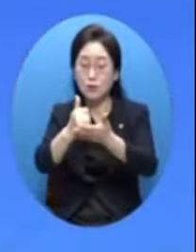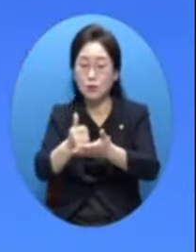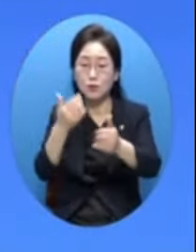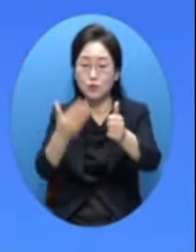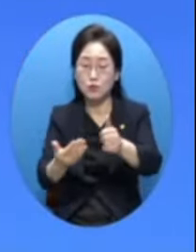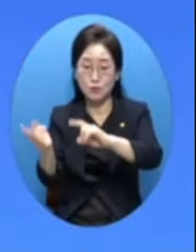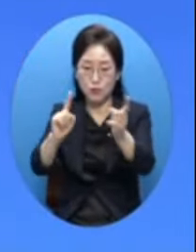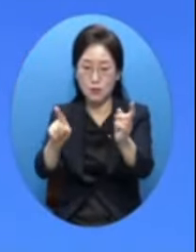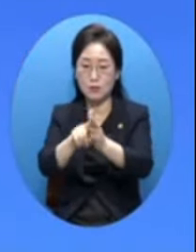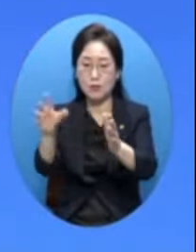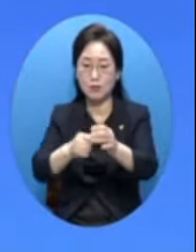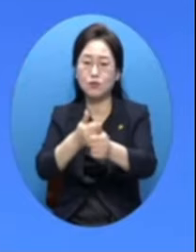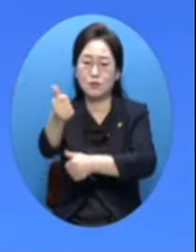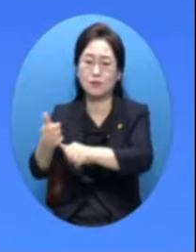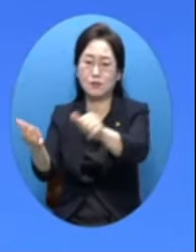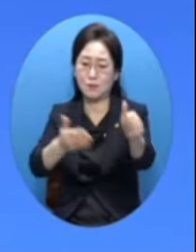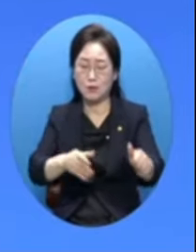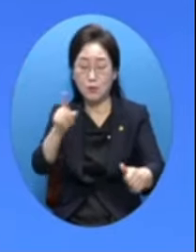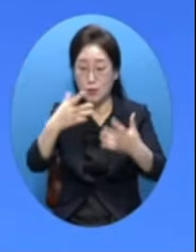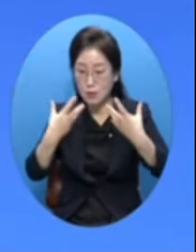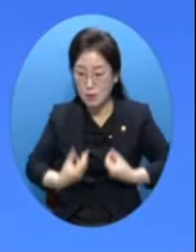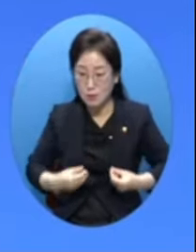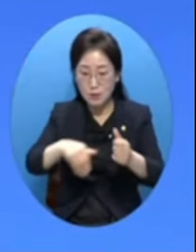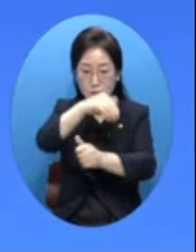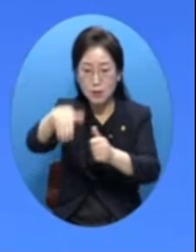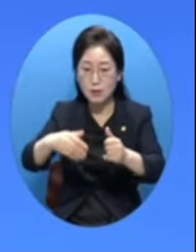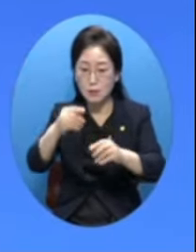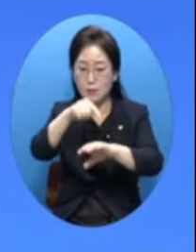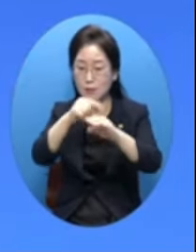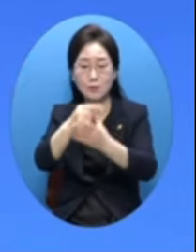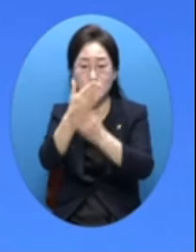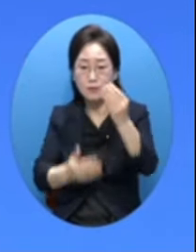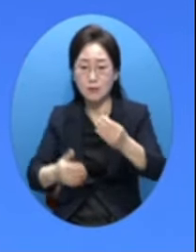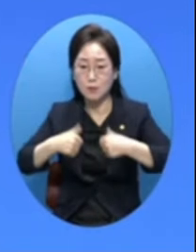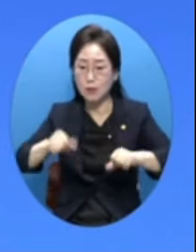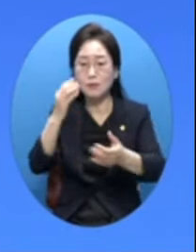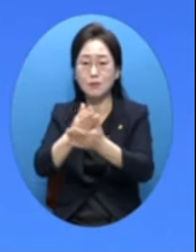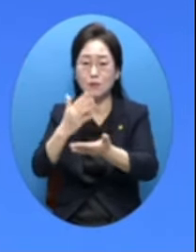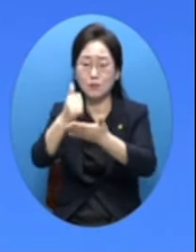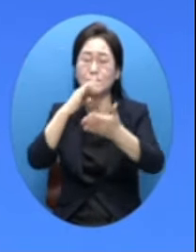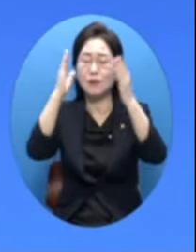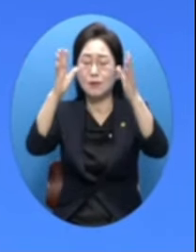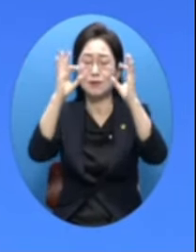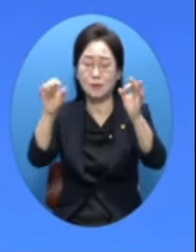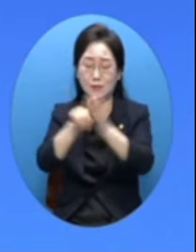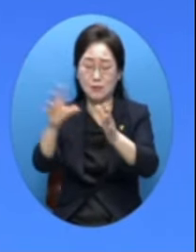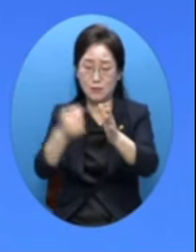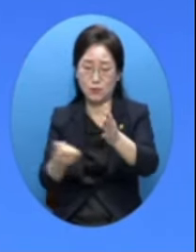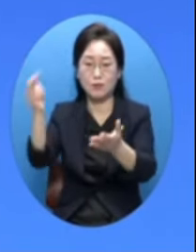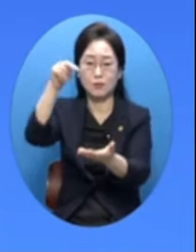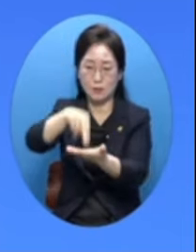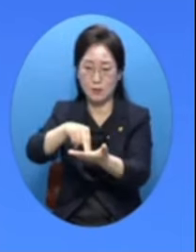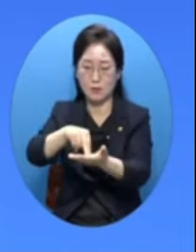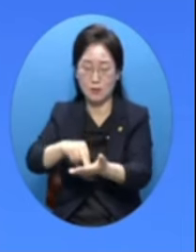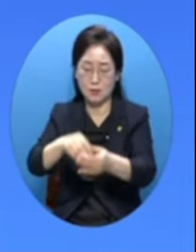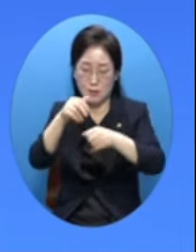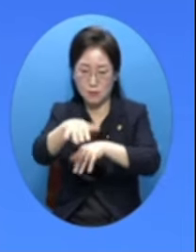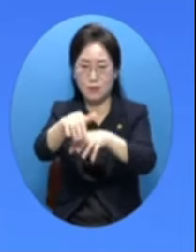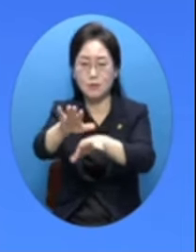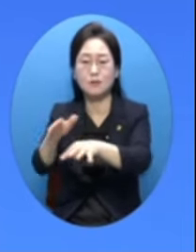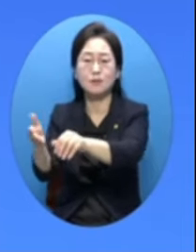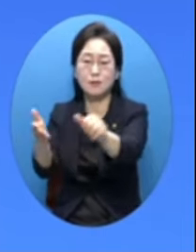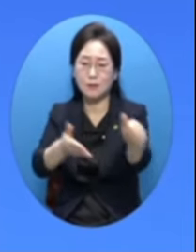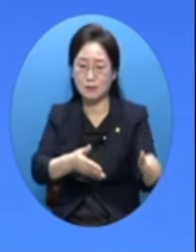이겨내야 합니다. 어떤 절망의 상황에서 낙심하지 말고 포기하지 말고 주님을 바라보고 믿음으로 일어나서 전제 나가야 할